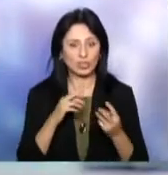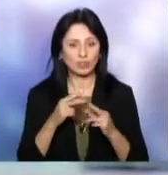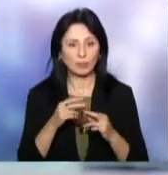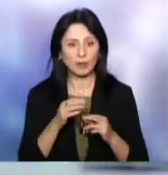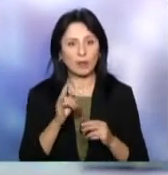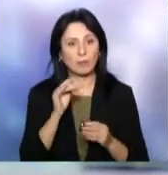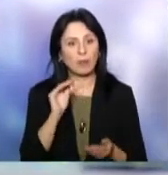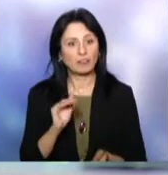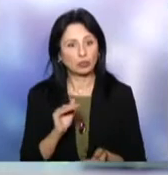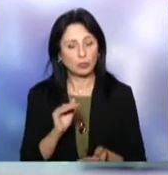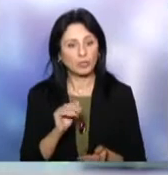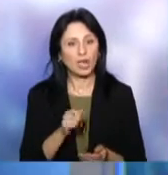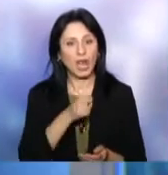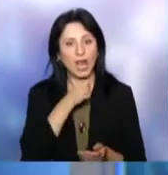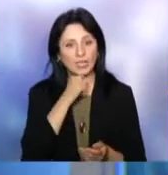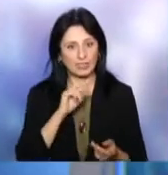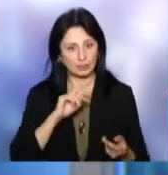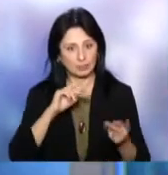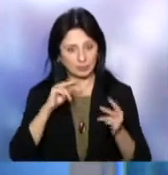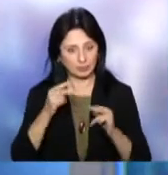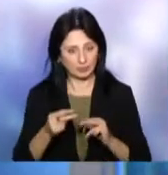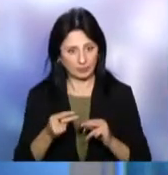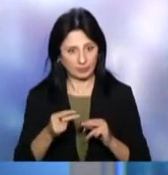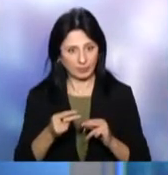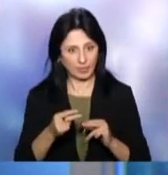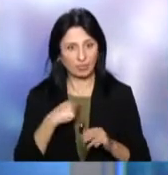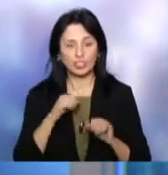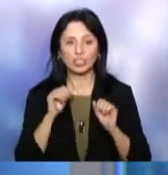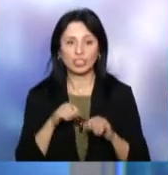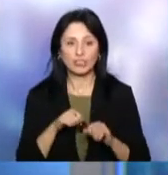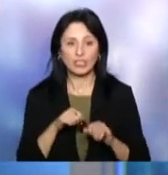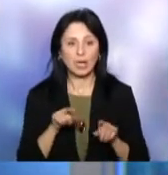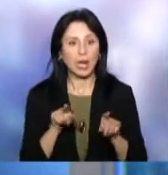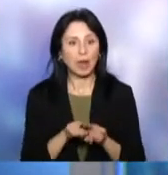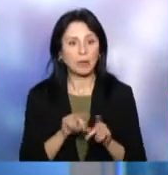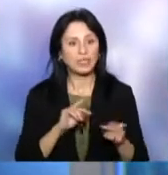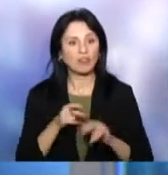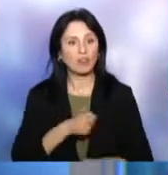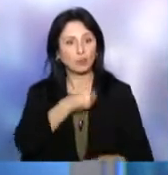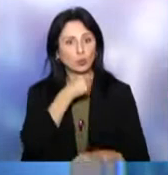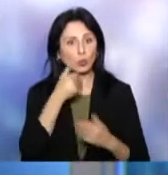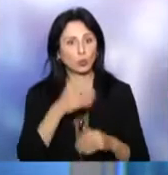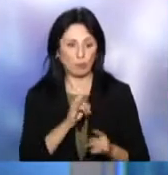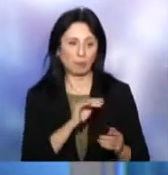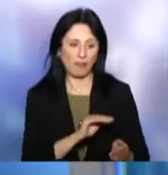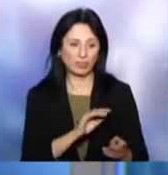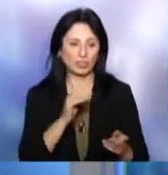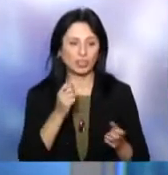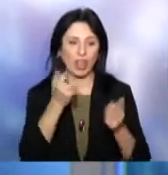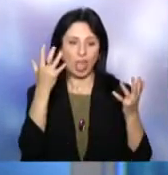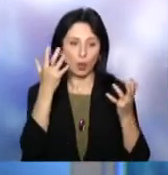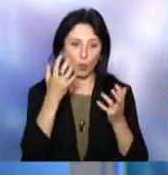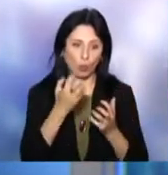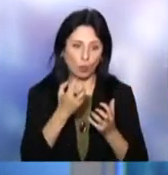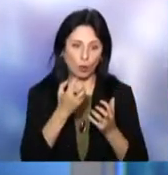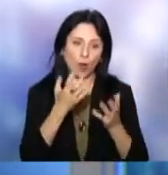ადრეული ბავშვობიდან ასაკის ზრდასთან ერთად. ჩვენ შეგვიძლია თუ არა ასეთი ცვლილება ხილულად